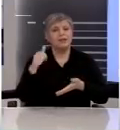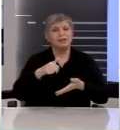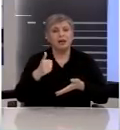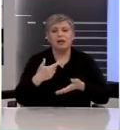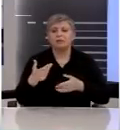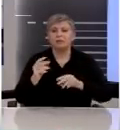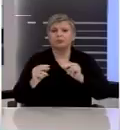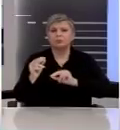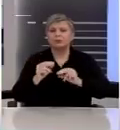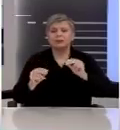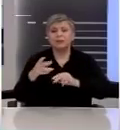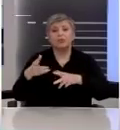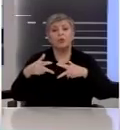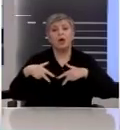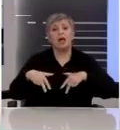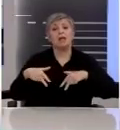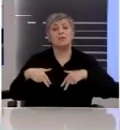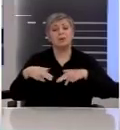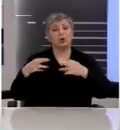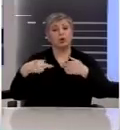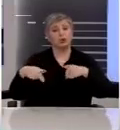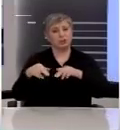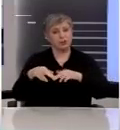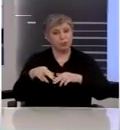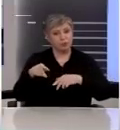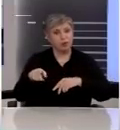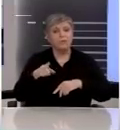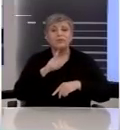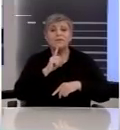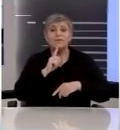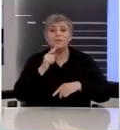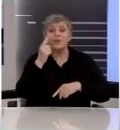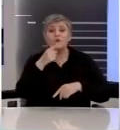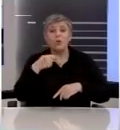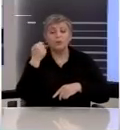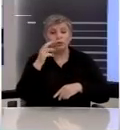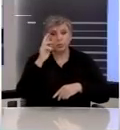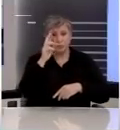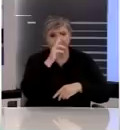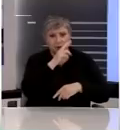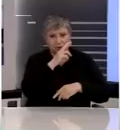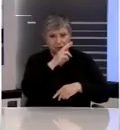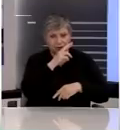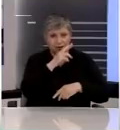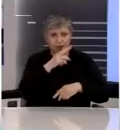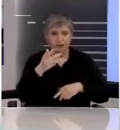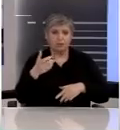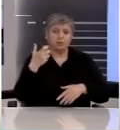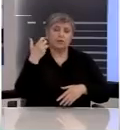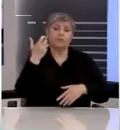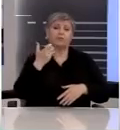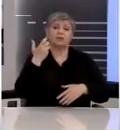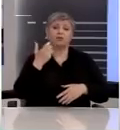Υπουργικό Συμβούλιο, μου περιήλθαν από το ίδιο πρόσωπο, και θα φανταζόσαστε όλοι σας βεβαίως ότι θα είναι